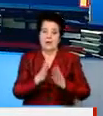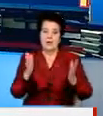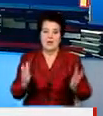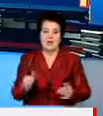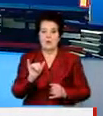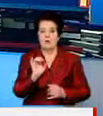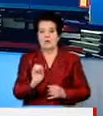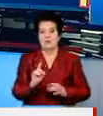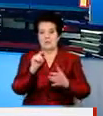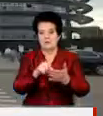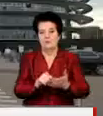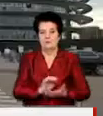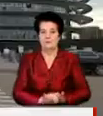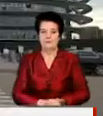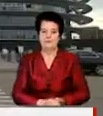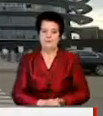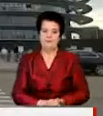mari în Uniunea Europeană.